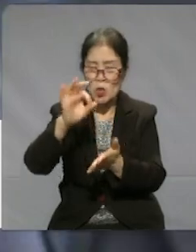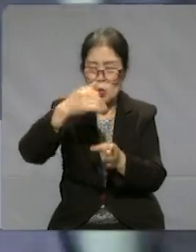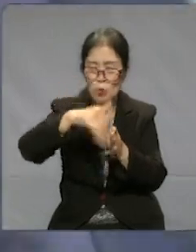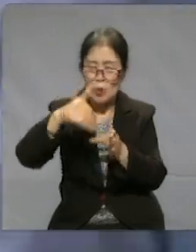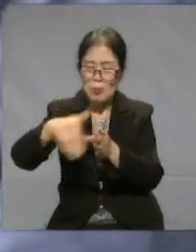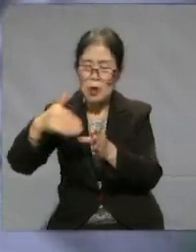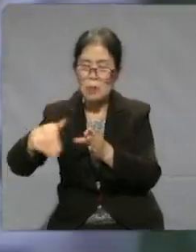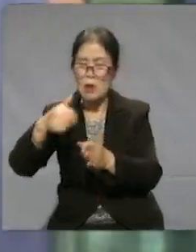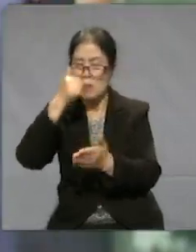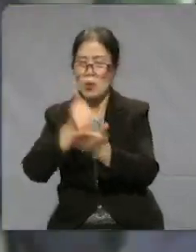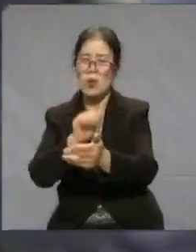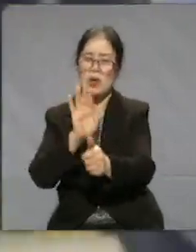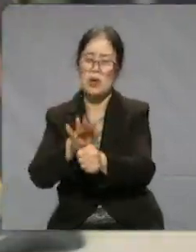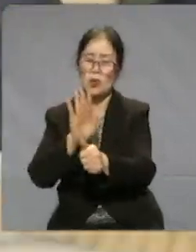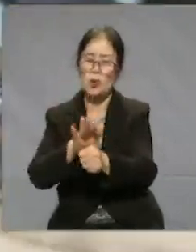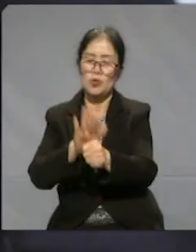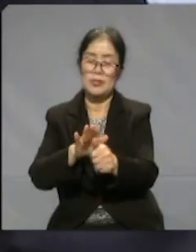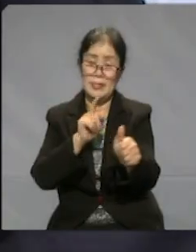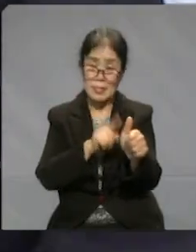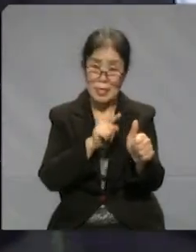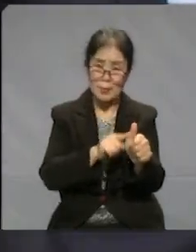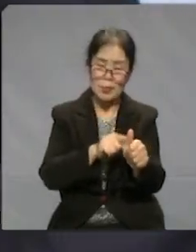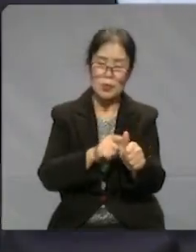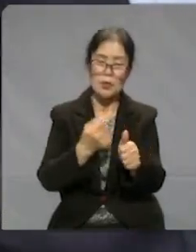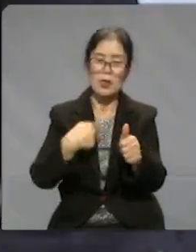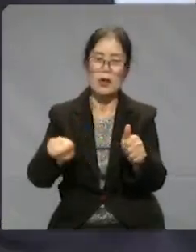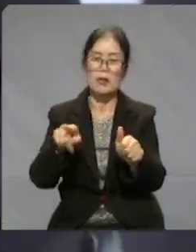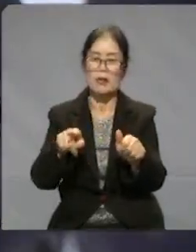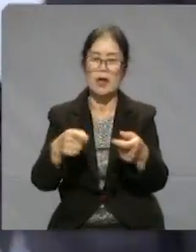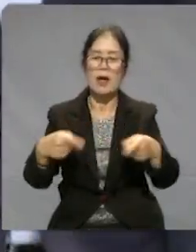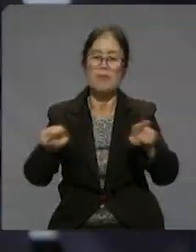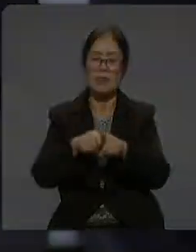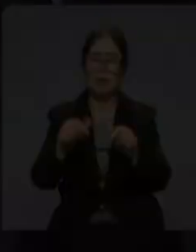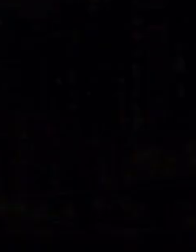범행을 도은 20대 남성 씨도 함께 재판에